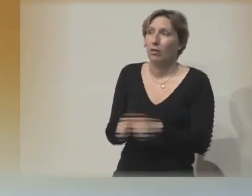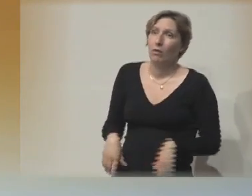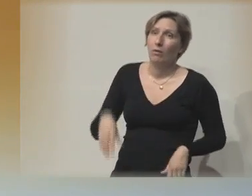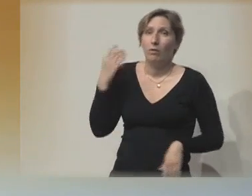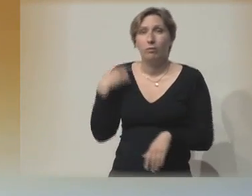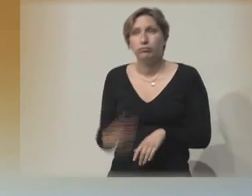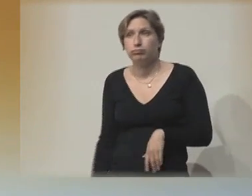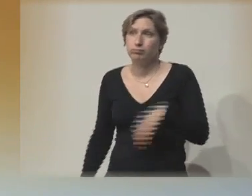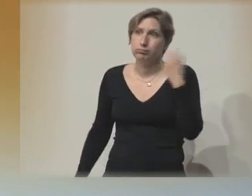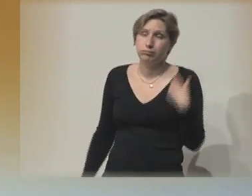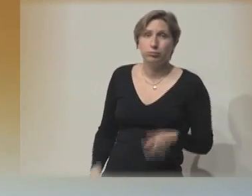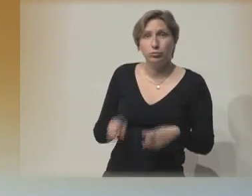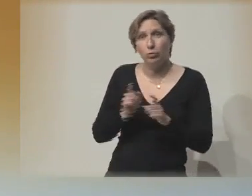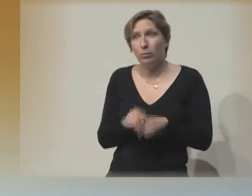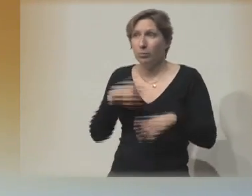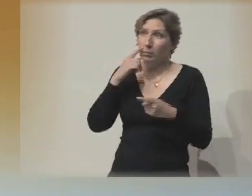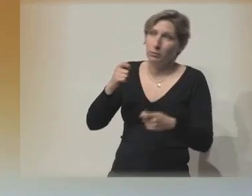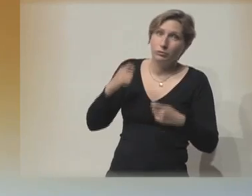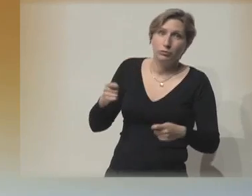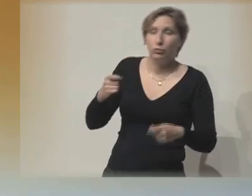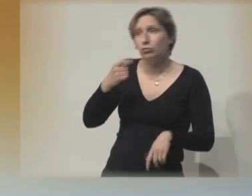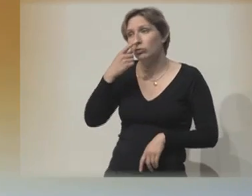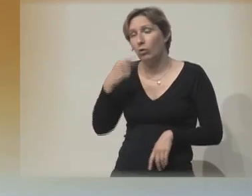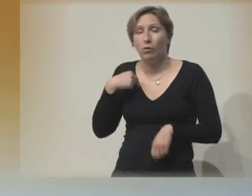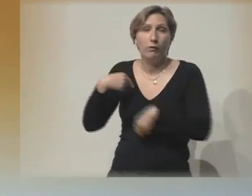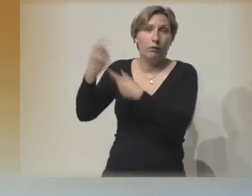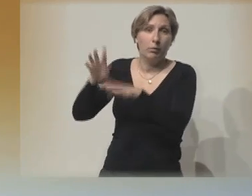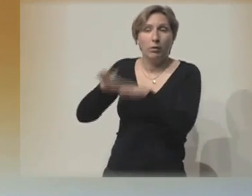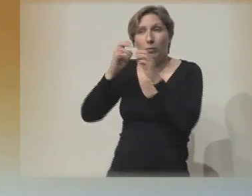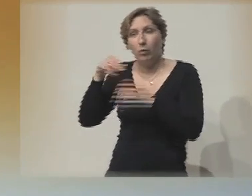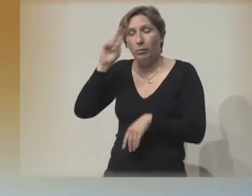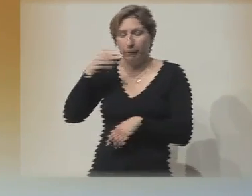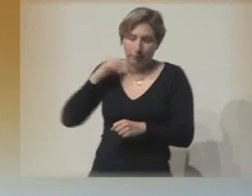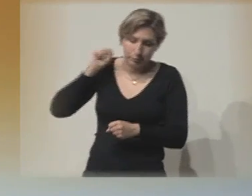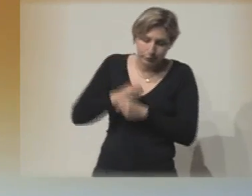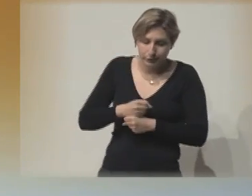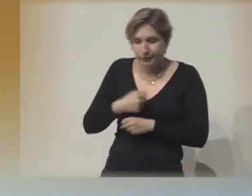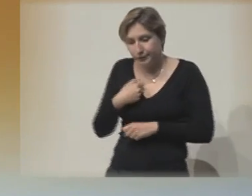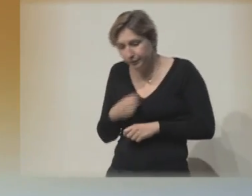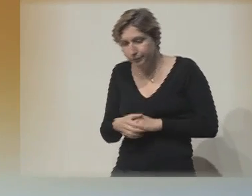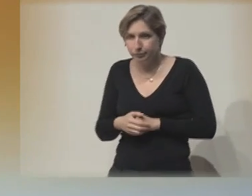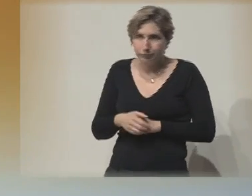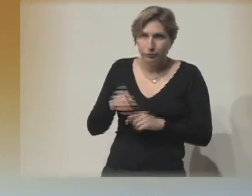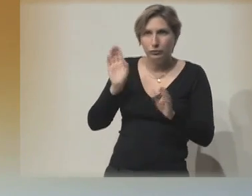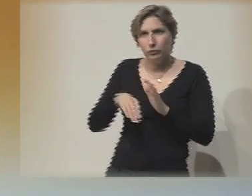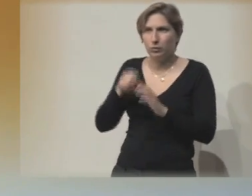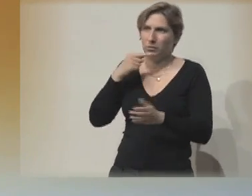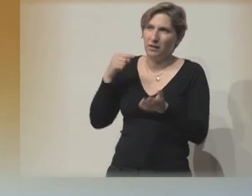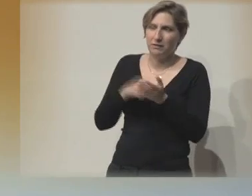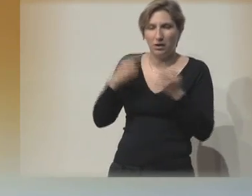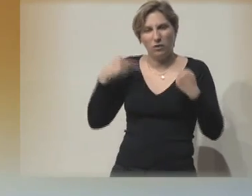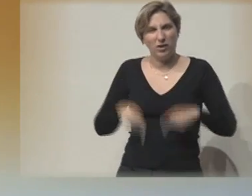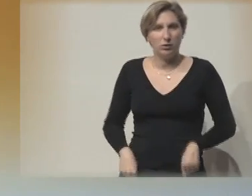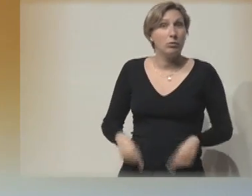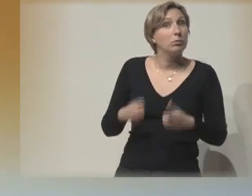désinvoltes, distraits, qui considèrent qu'aller au Parlement européen c'est une punition parce qu'ils auraient préféré rester au gouvernement